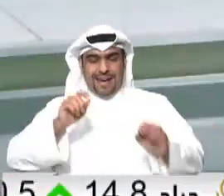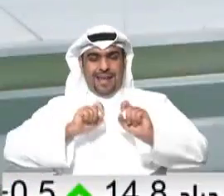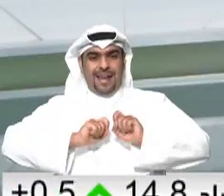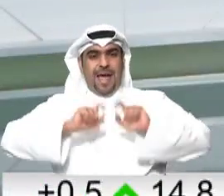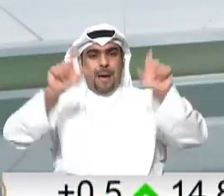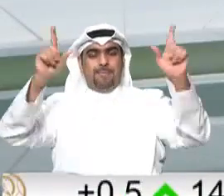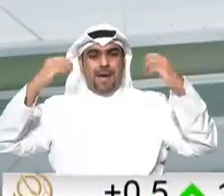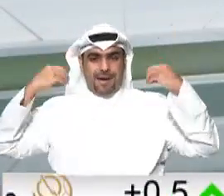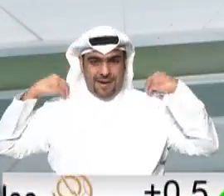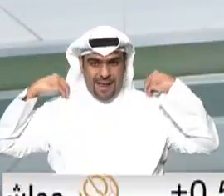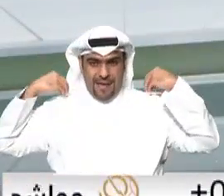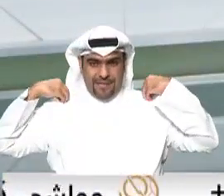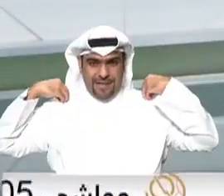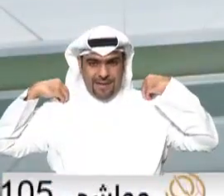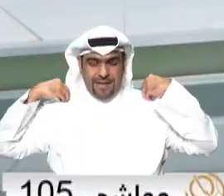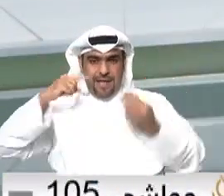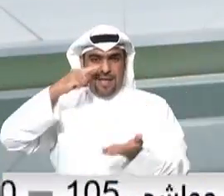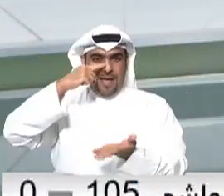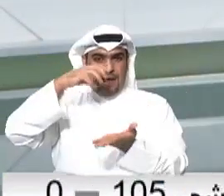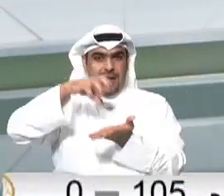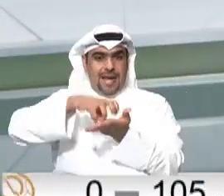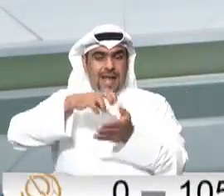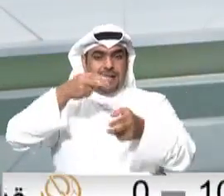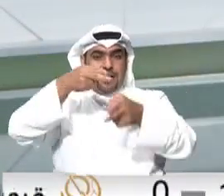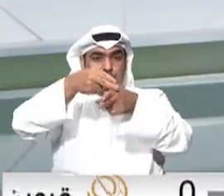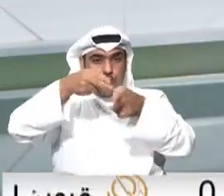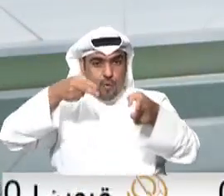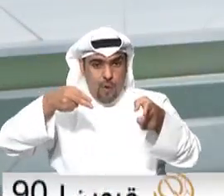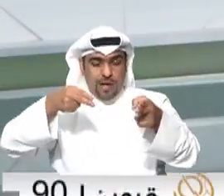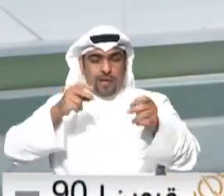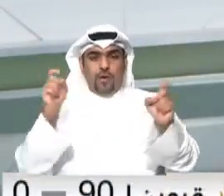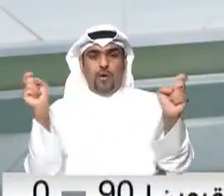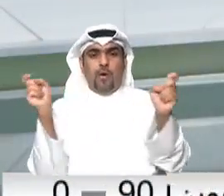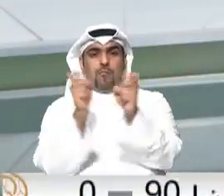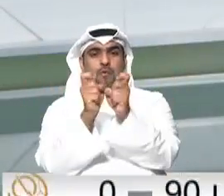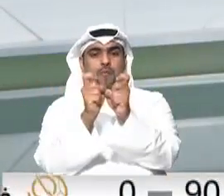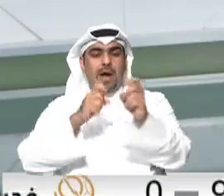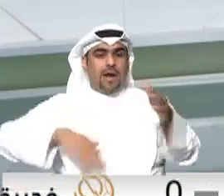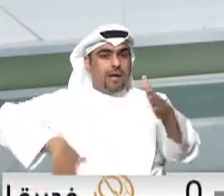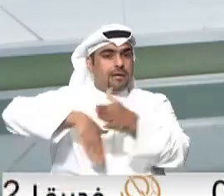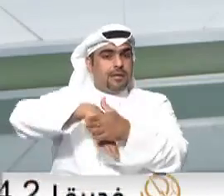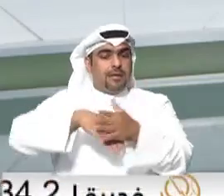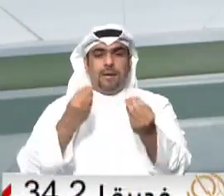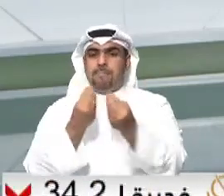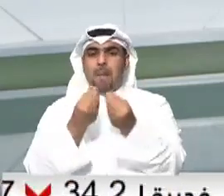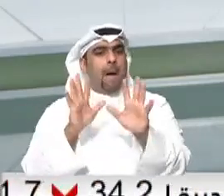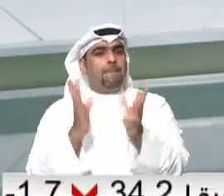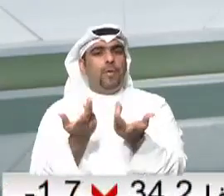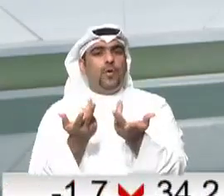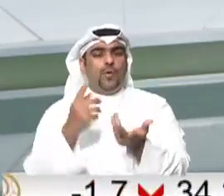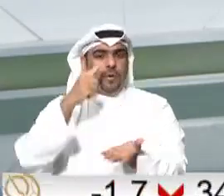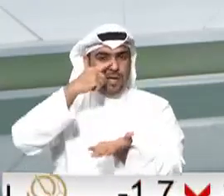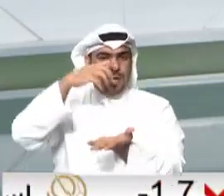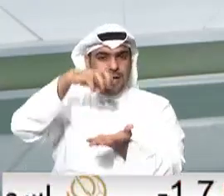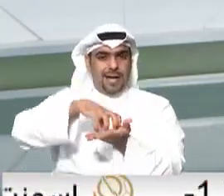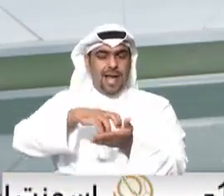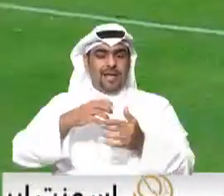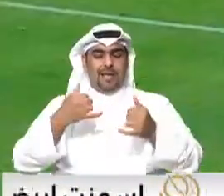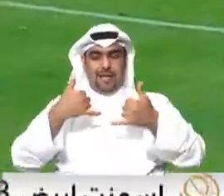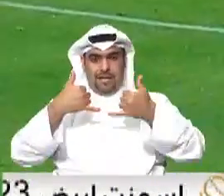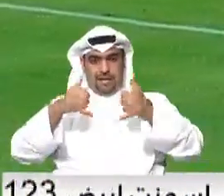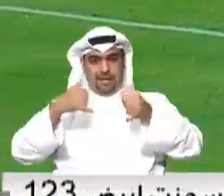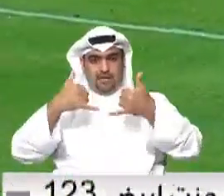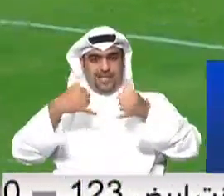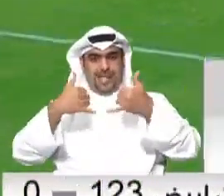حلو فريق الكويت الكويتي ضيفا ثقيلا على شبيبه الثوره الجزائري مساء اليوم على ملعب